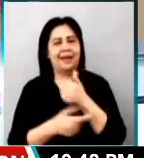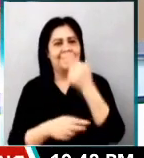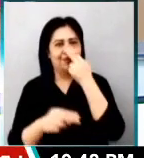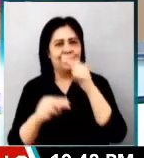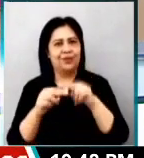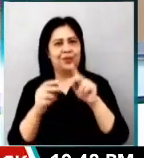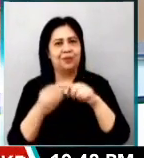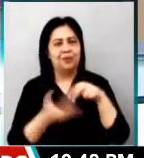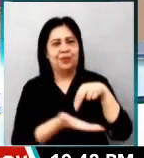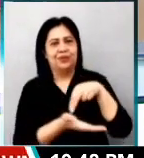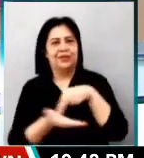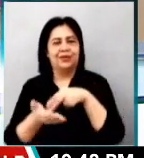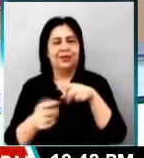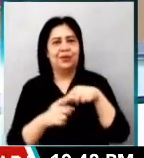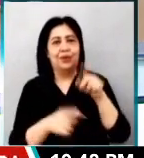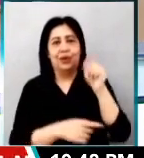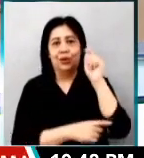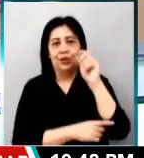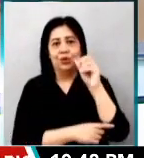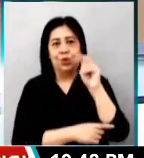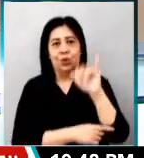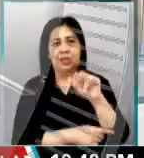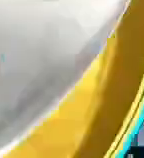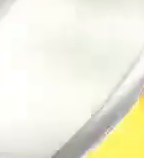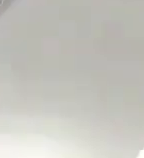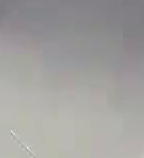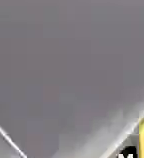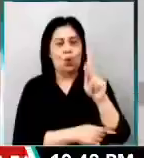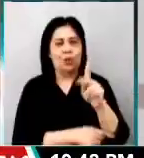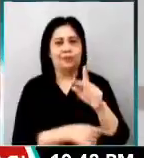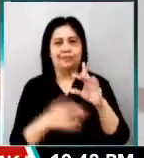legend na si Tony Hawk. May report si Salima Refran.